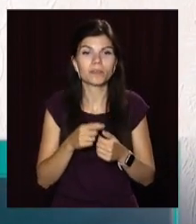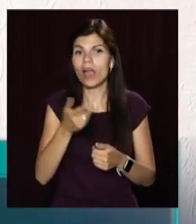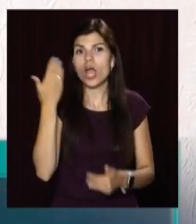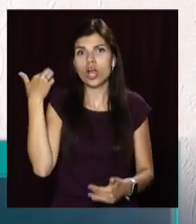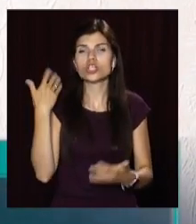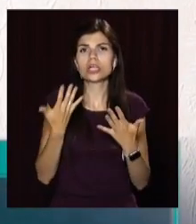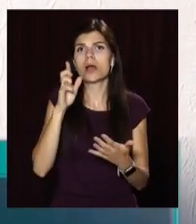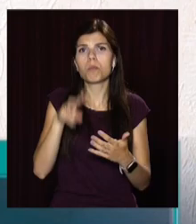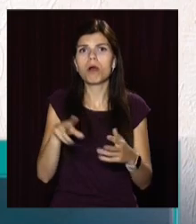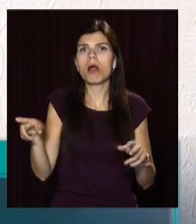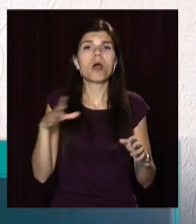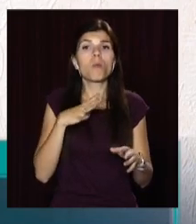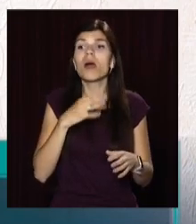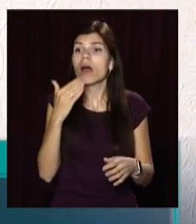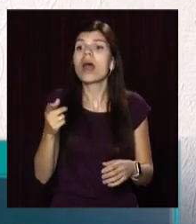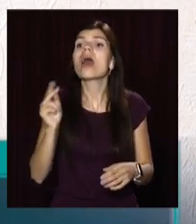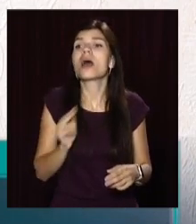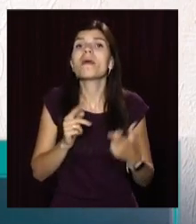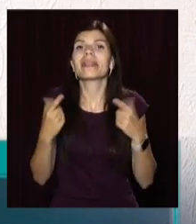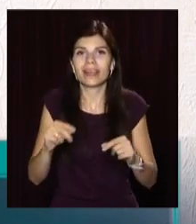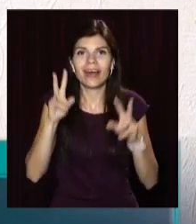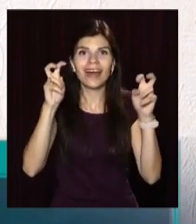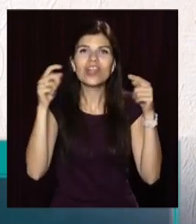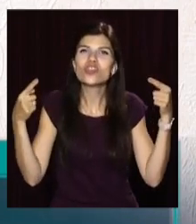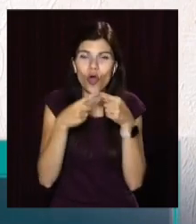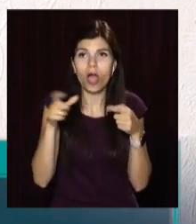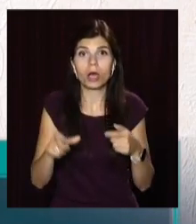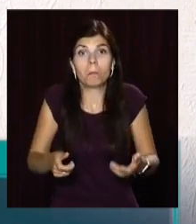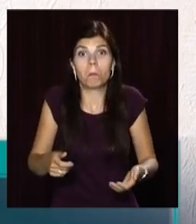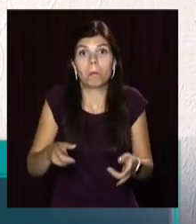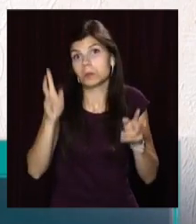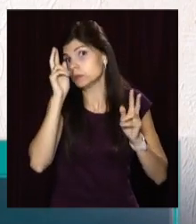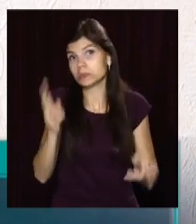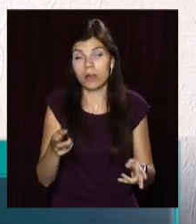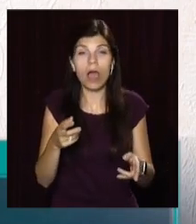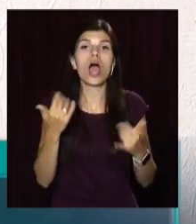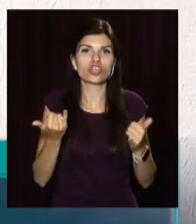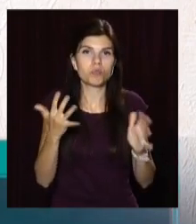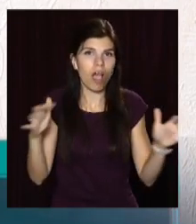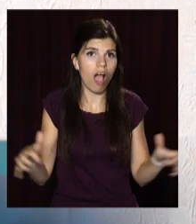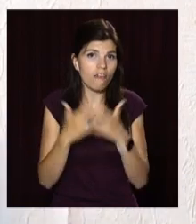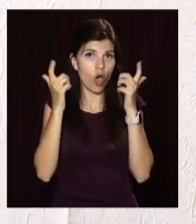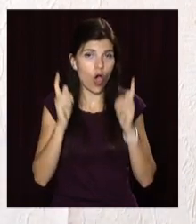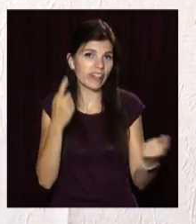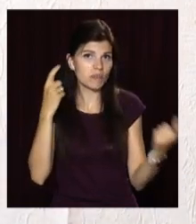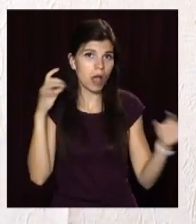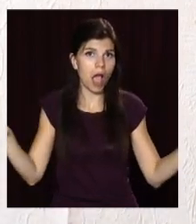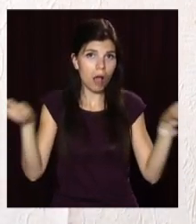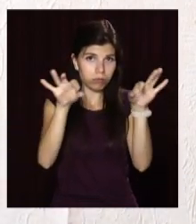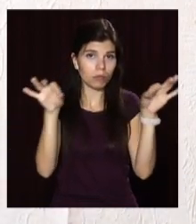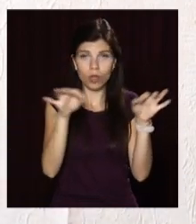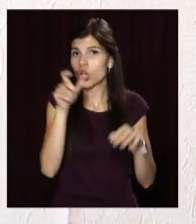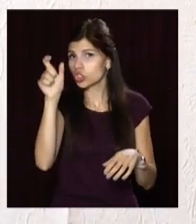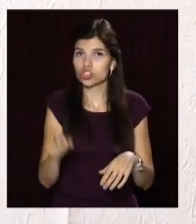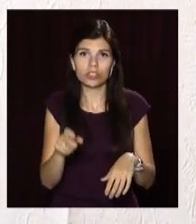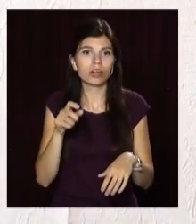не знает правильного названия своего предприятия, на котором он работает, то сейчас это будет автоматизировано, и больной не